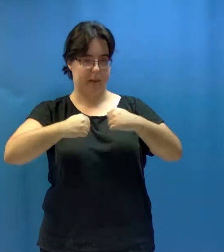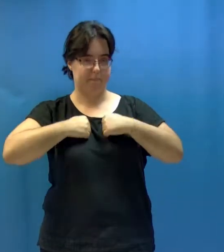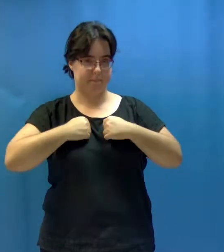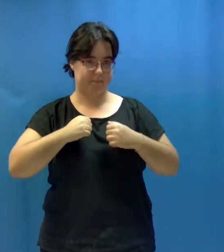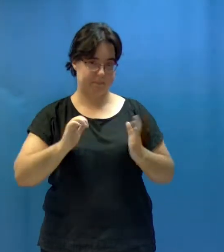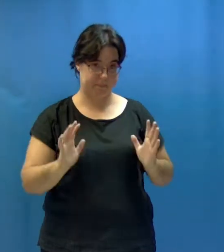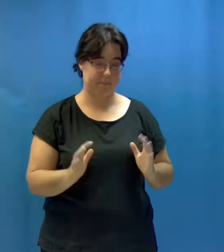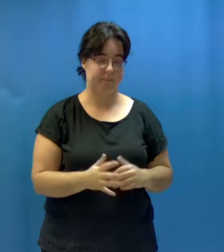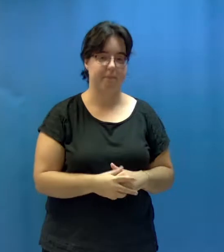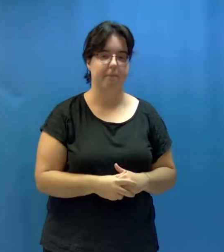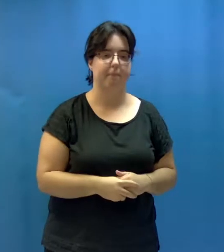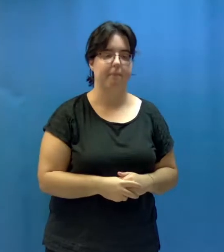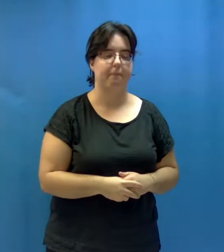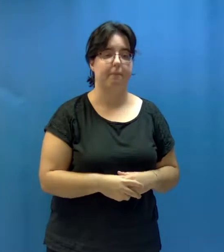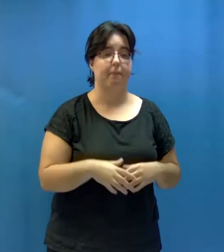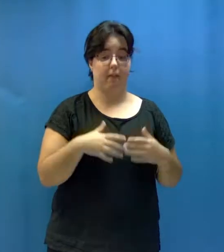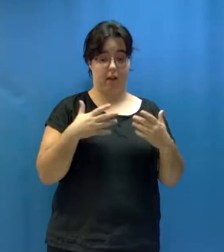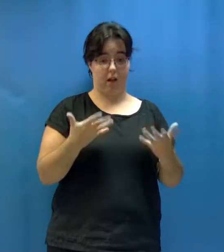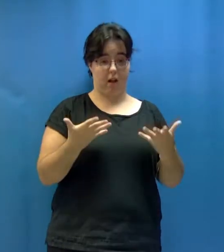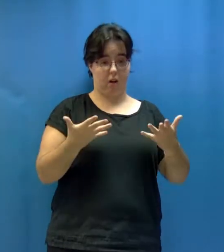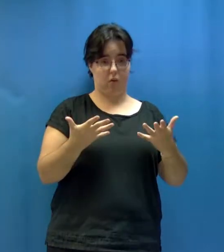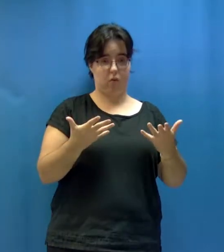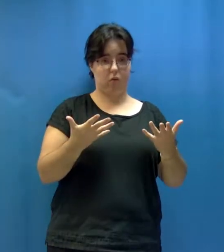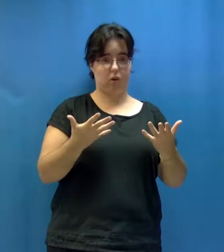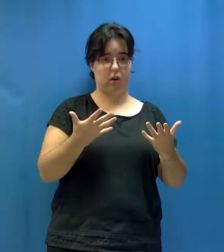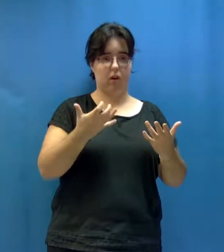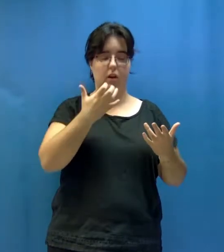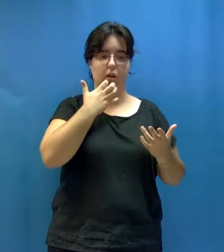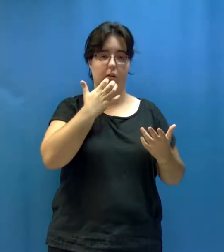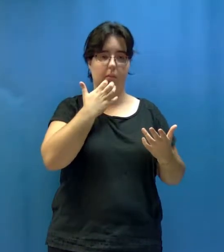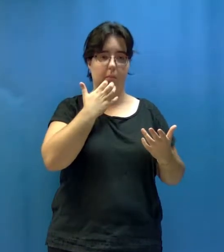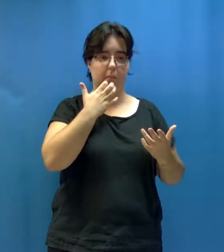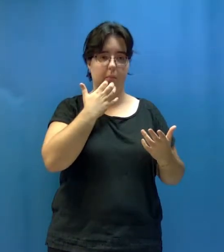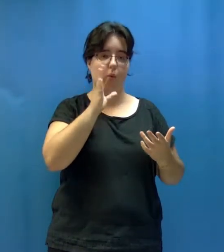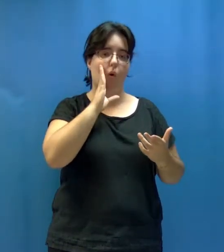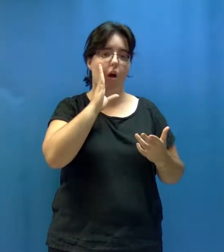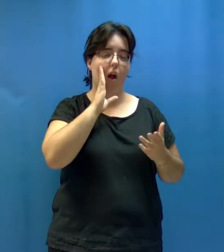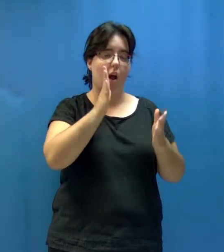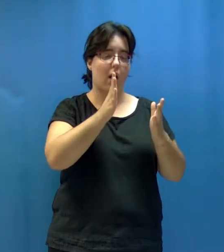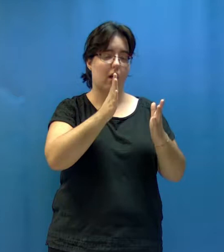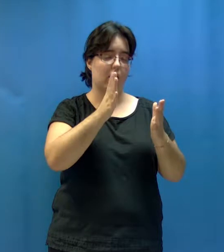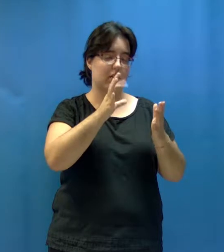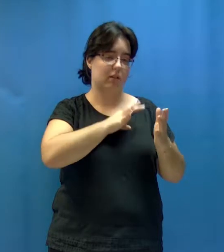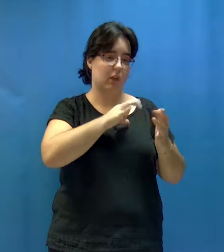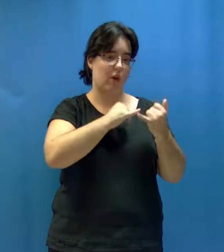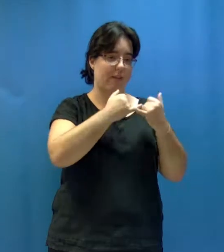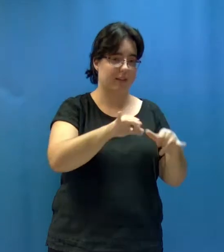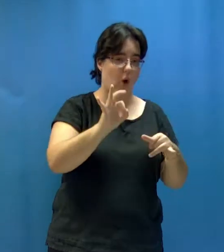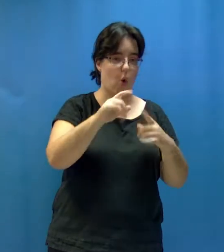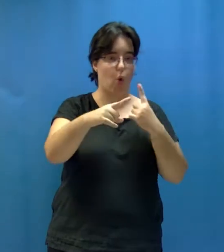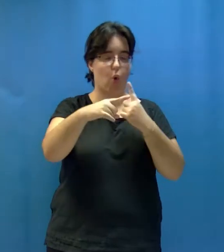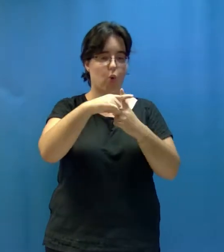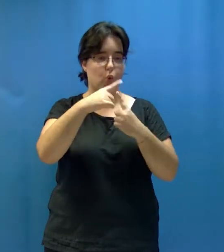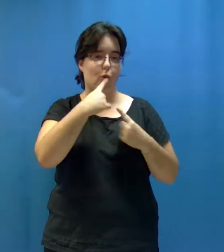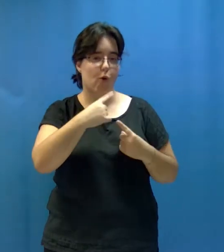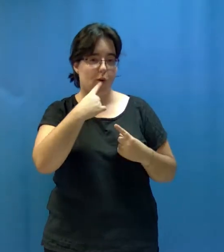que ara mateix contenen la tasca desinteressada de, per exemple, els que ha anomenat la senyora Beltrán o la Creu Roja, que baix petició